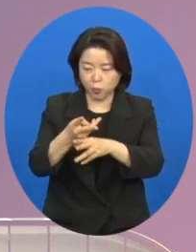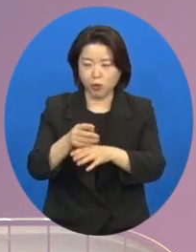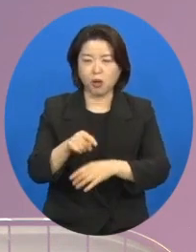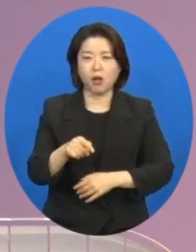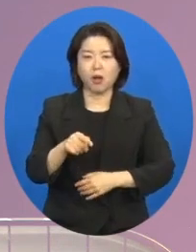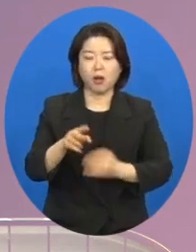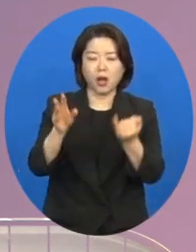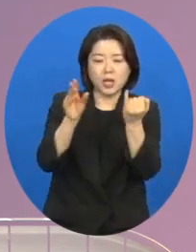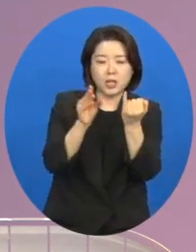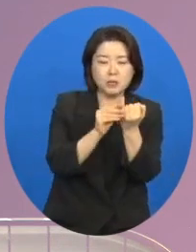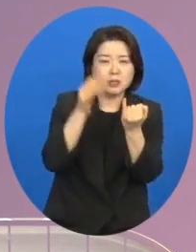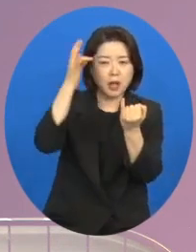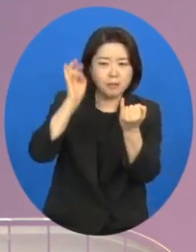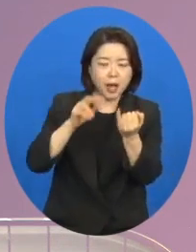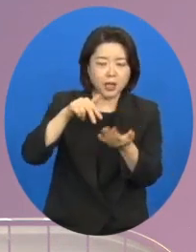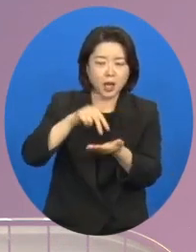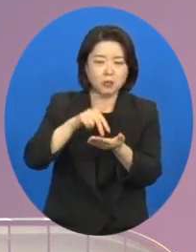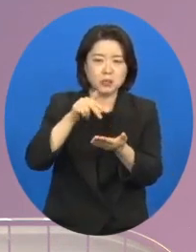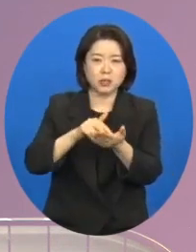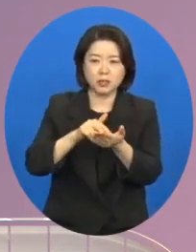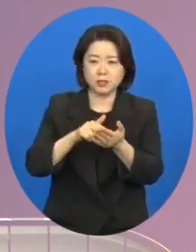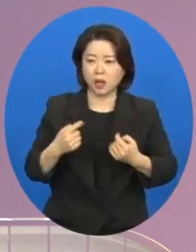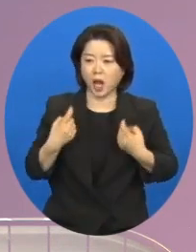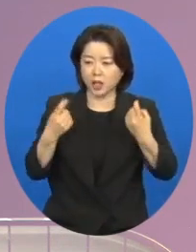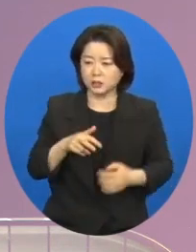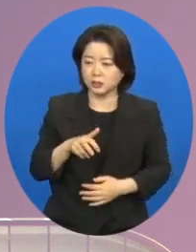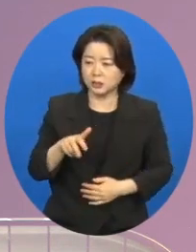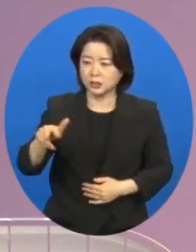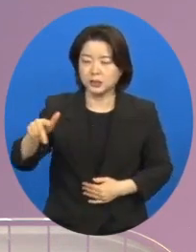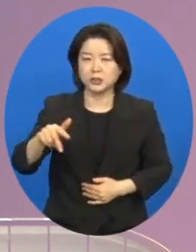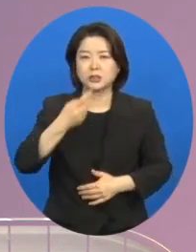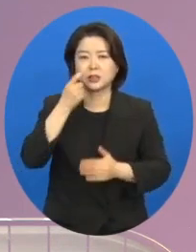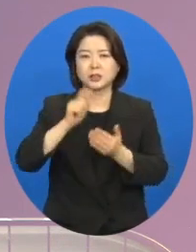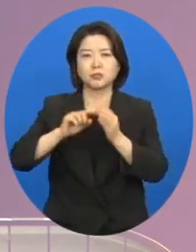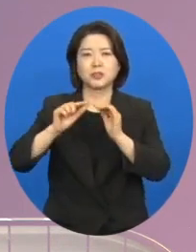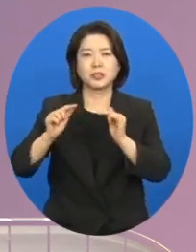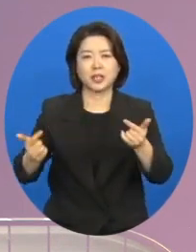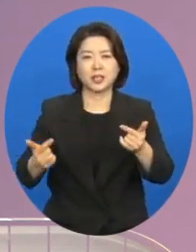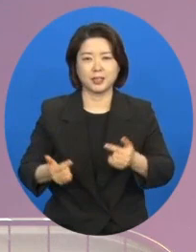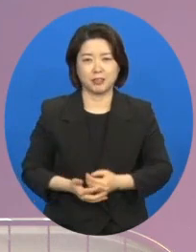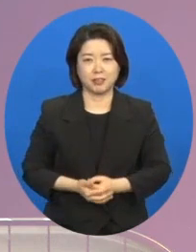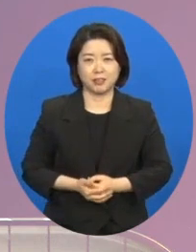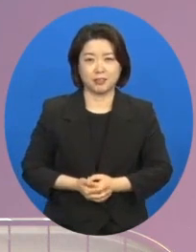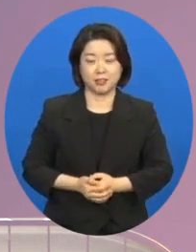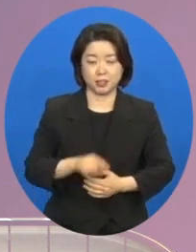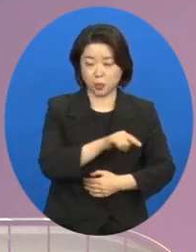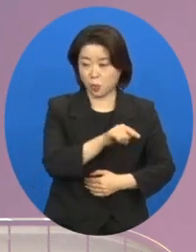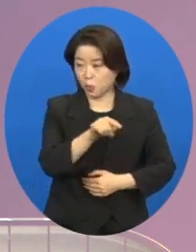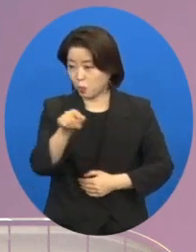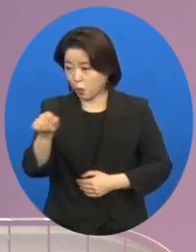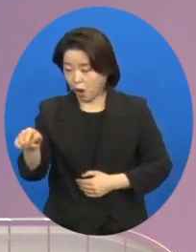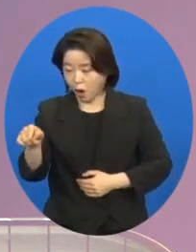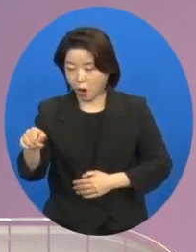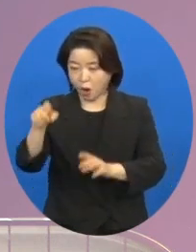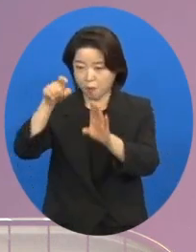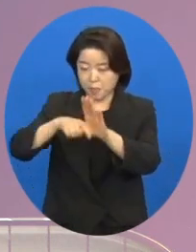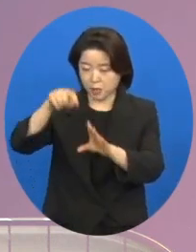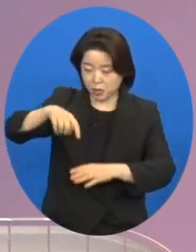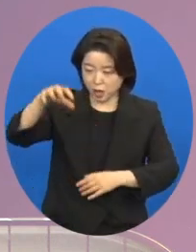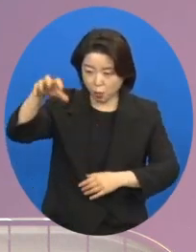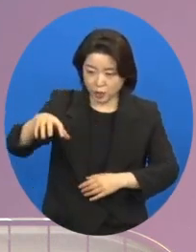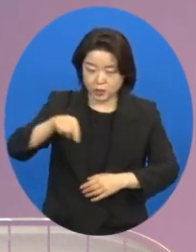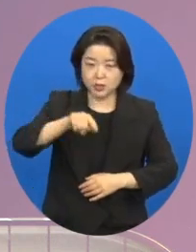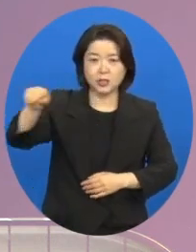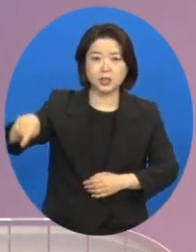않은 그런 여정이었습니다. 그렇게 힘들게 베들레헴에 갔는데 그곳에 그들이 거할 곳이 없었다라고